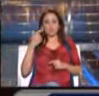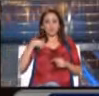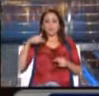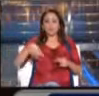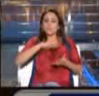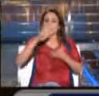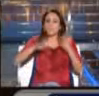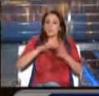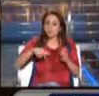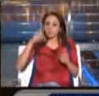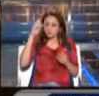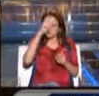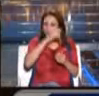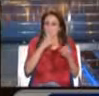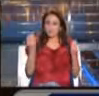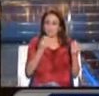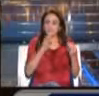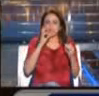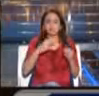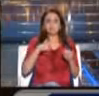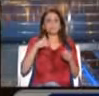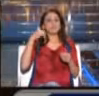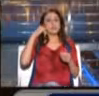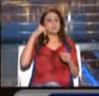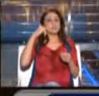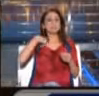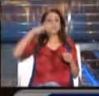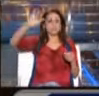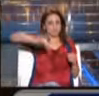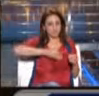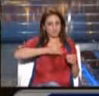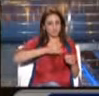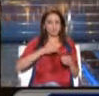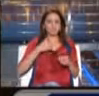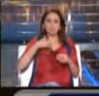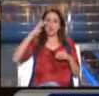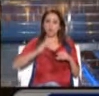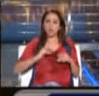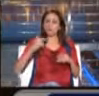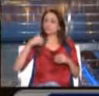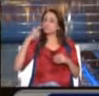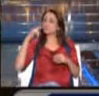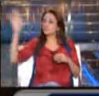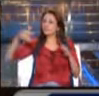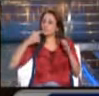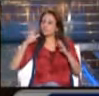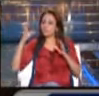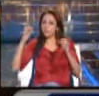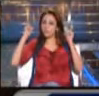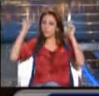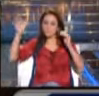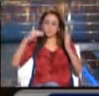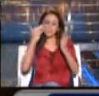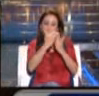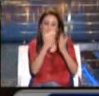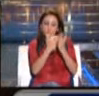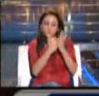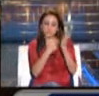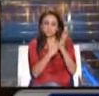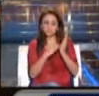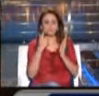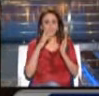صعبه, ففي حاجات كتير جدا. فانا اول حضرتك لا انا هقعد معاهم واحط بوينت معينه 1 2 3